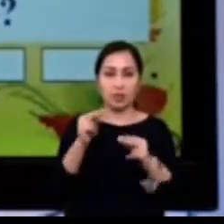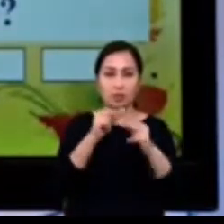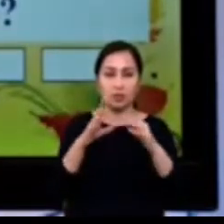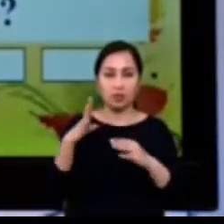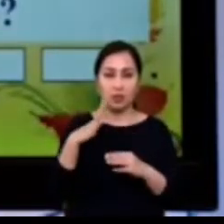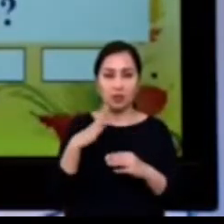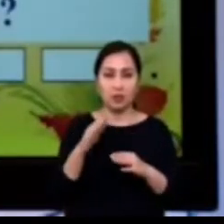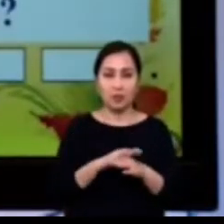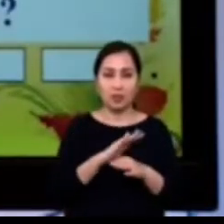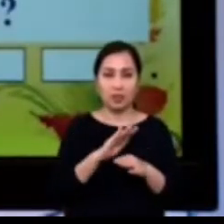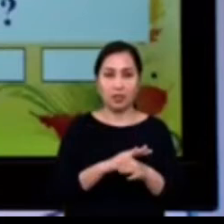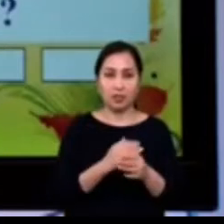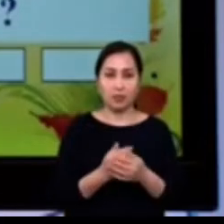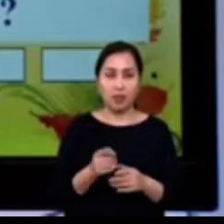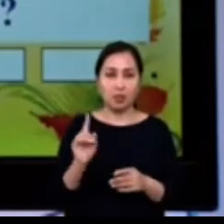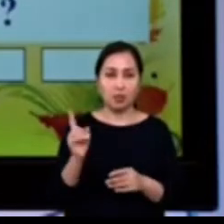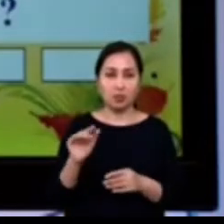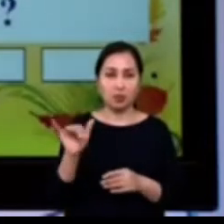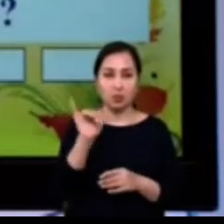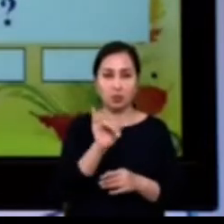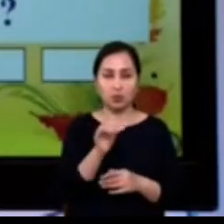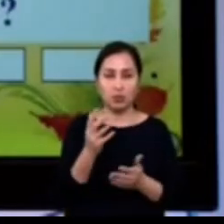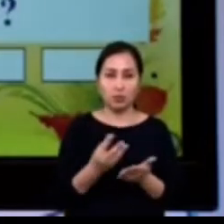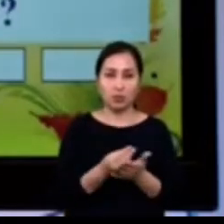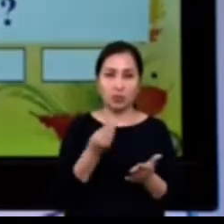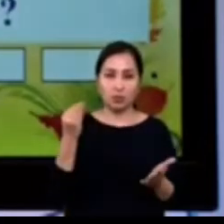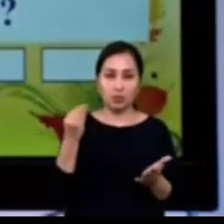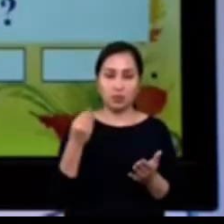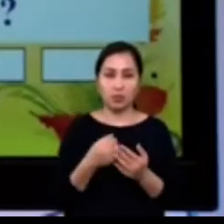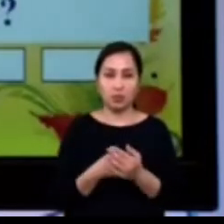Составили? Молодцы. И что же у вас